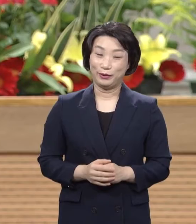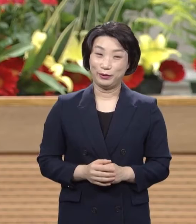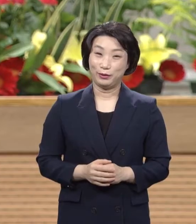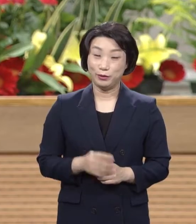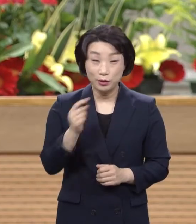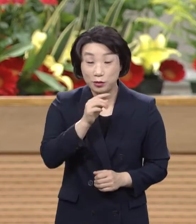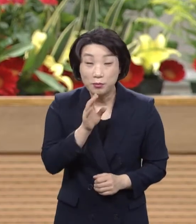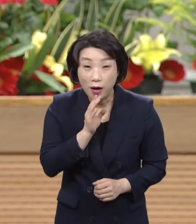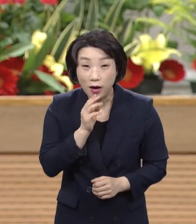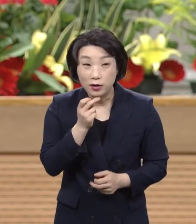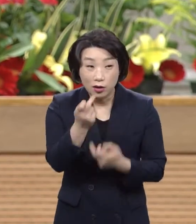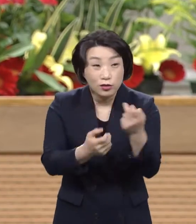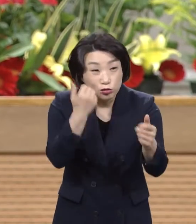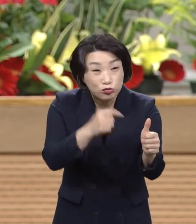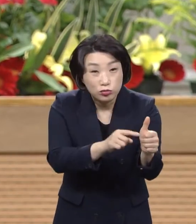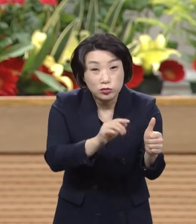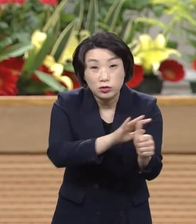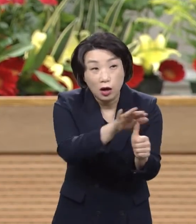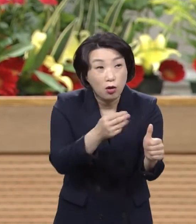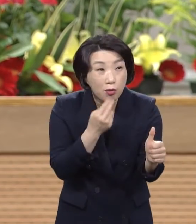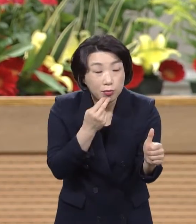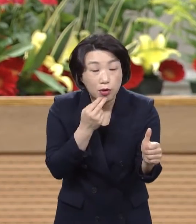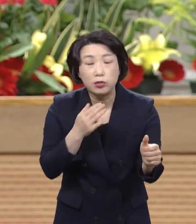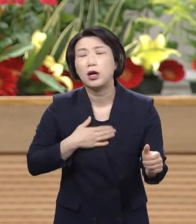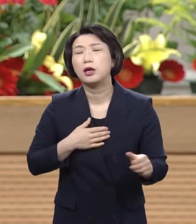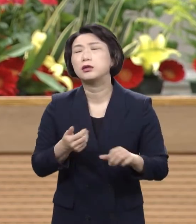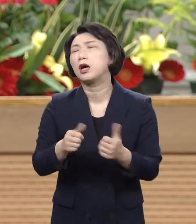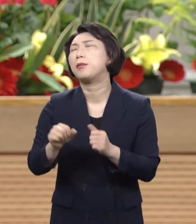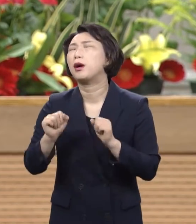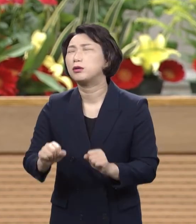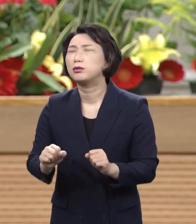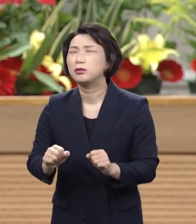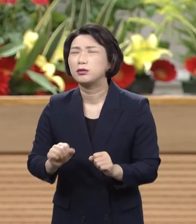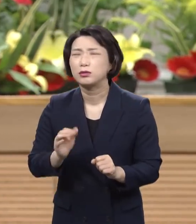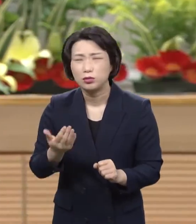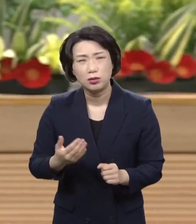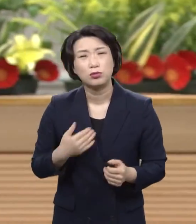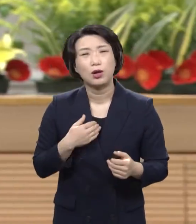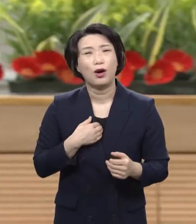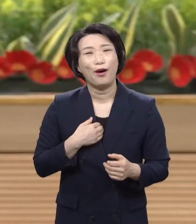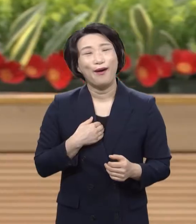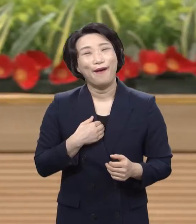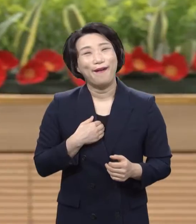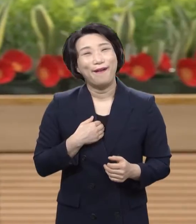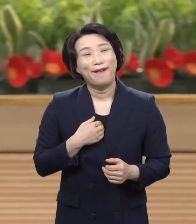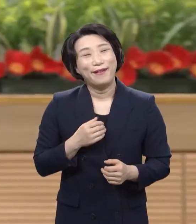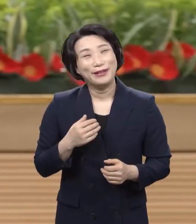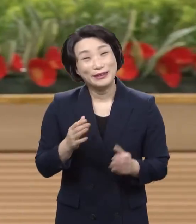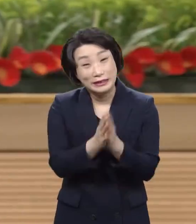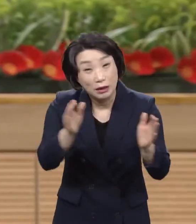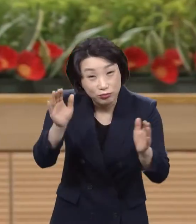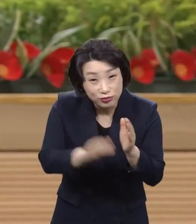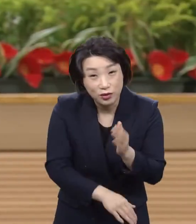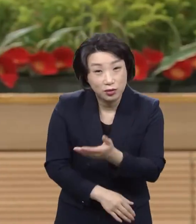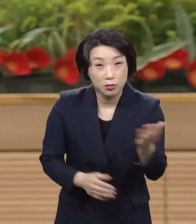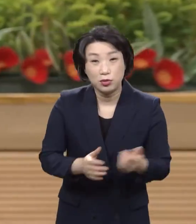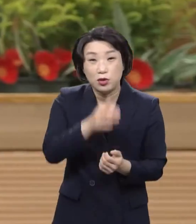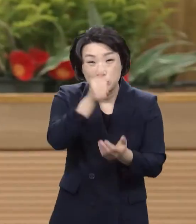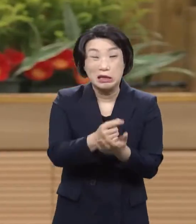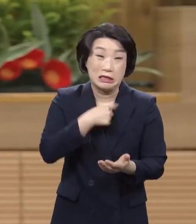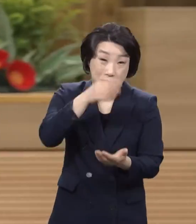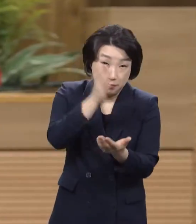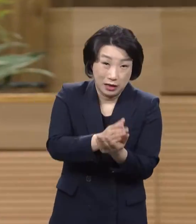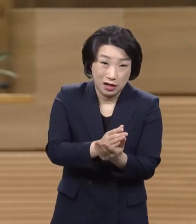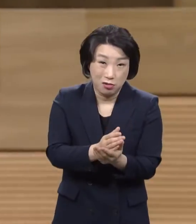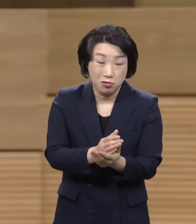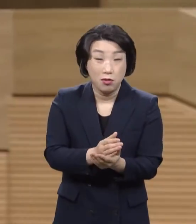미움만. 형제를 사랑하지 않는 것도 이미 사망에 이른다는 것. 아주 시작부터 죄를 근절시켜버렸다